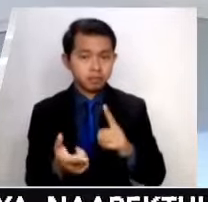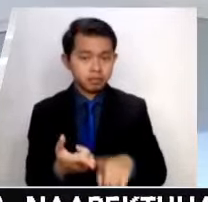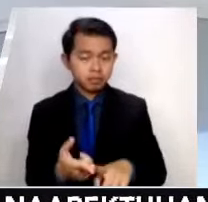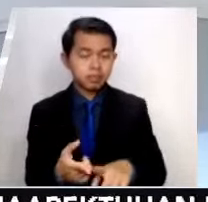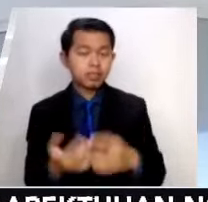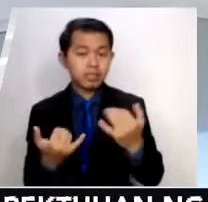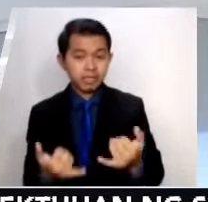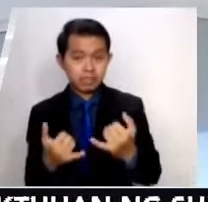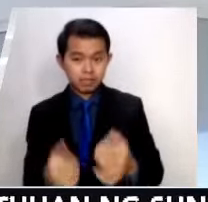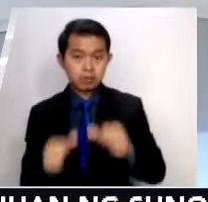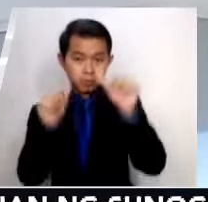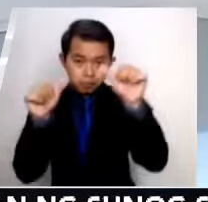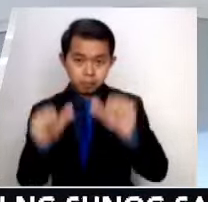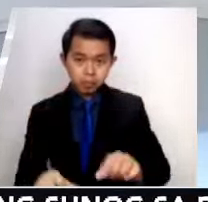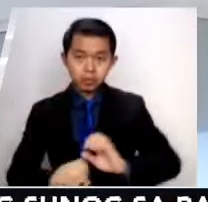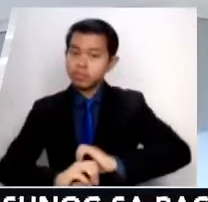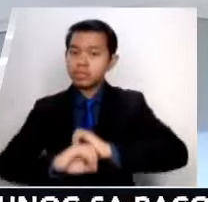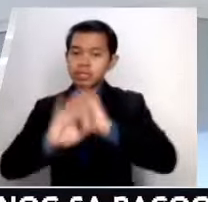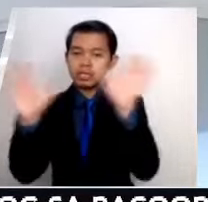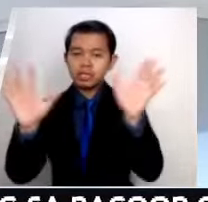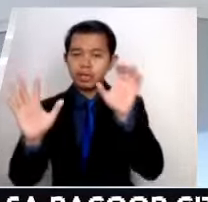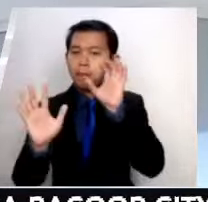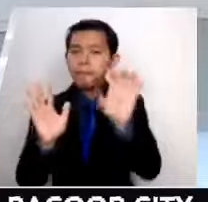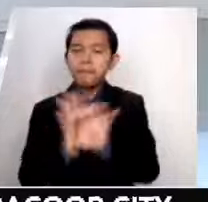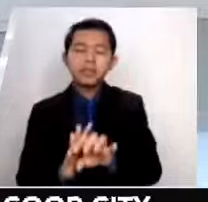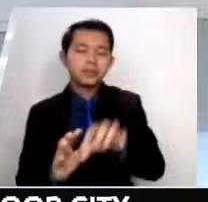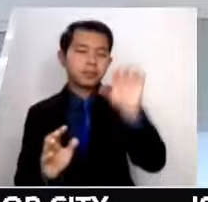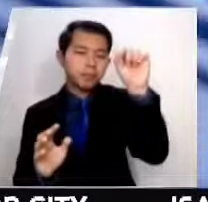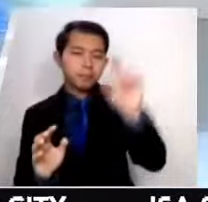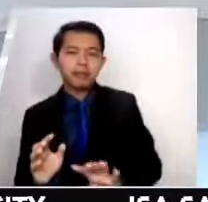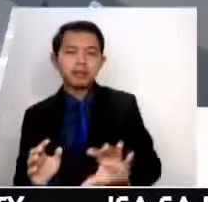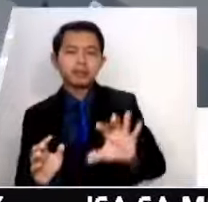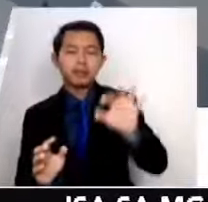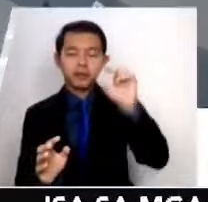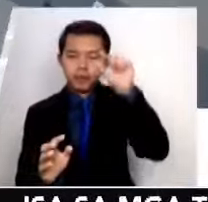mag shots din Kiboy may report si June